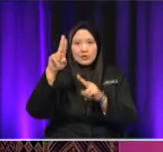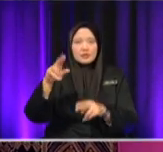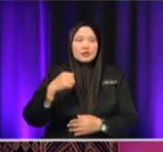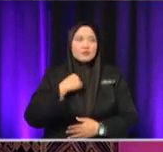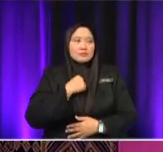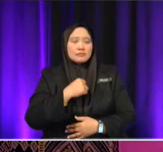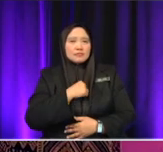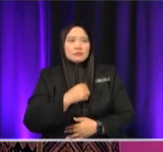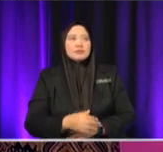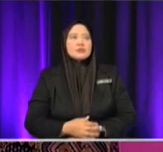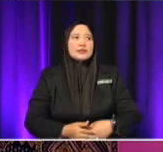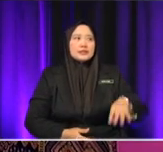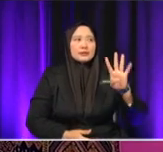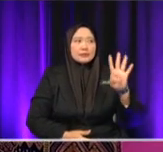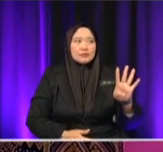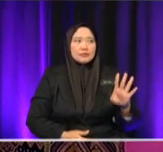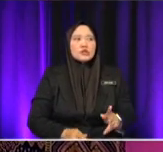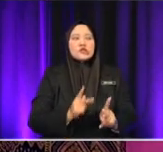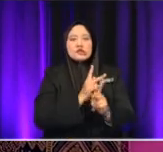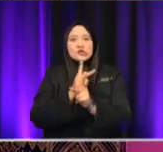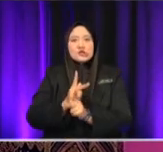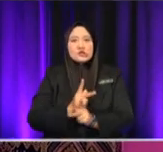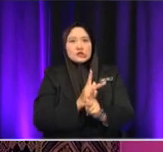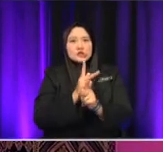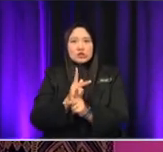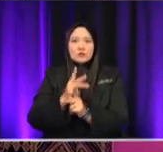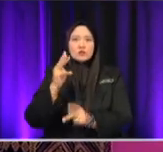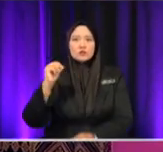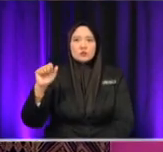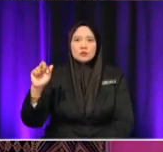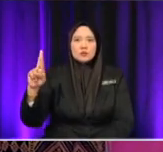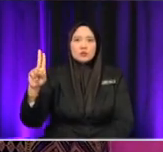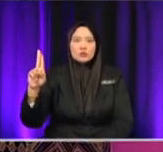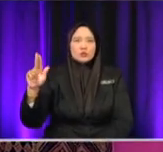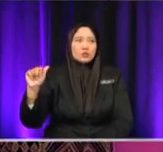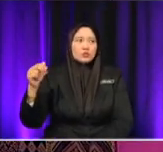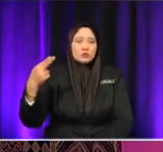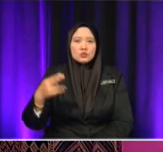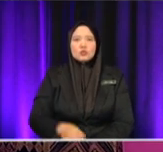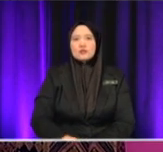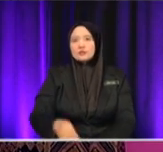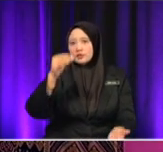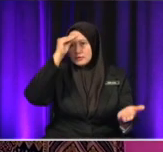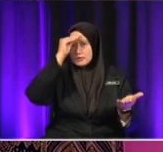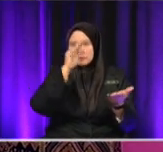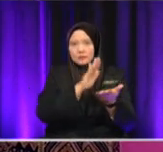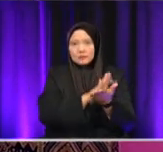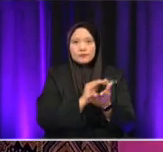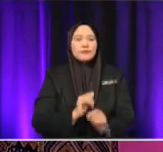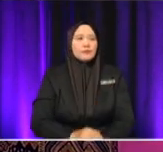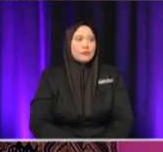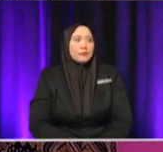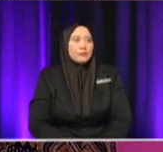Marwah suami ya itulah contoh ataupun cadangan eee Bagaimana ini menjadi istri yang taat seterusnya